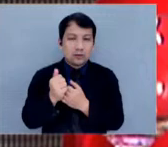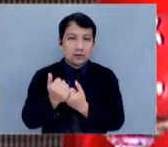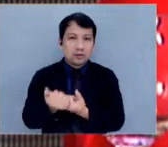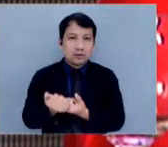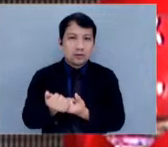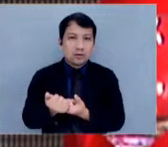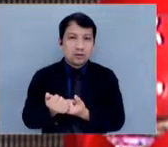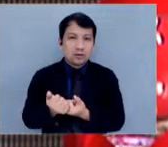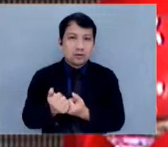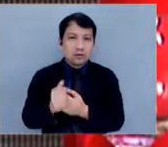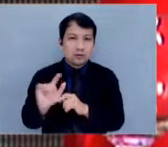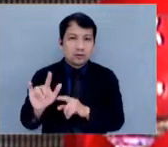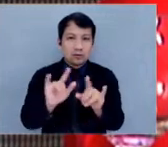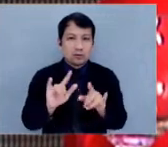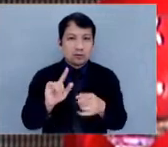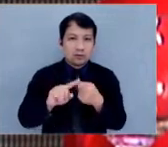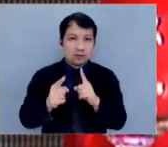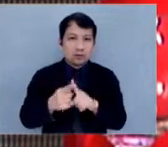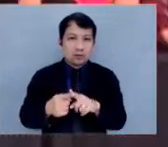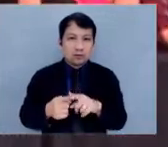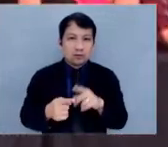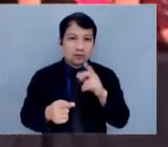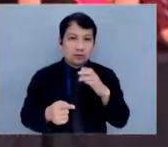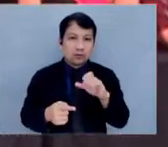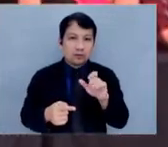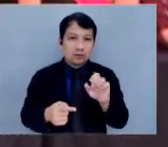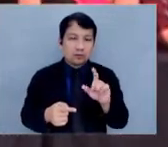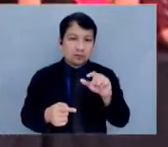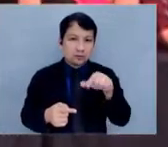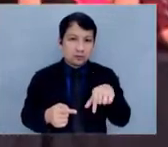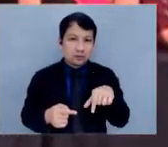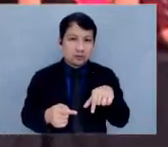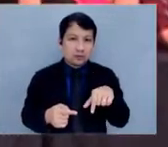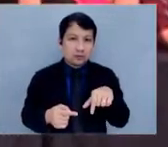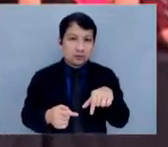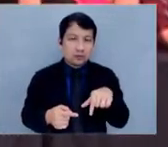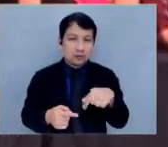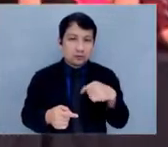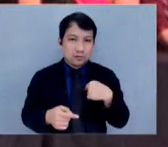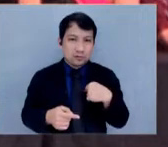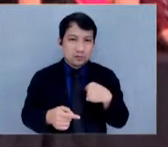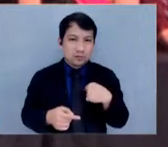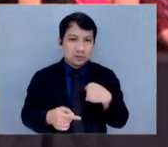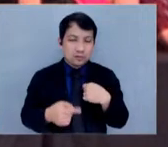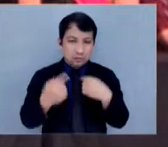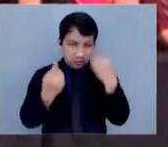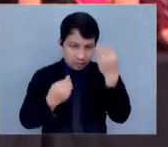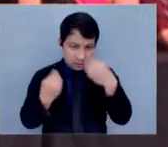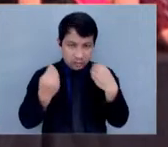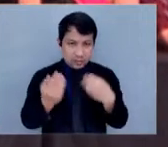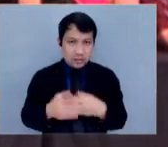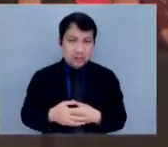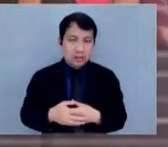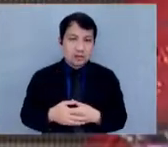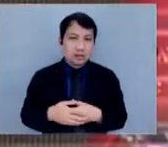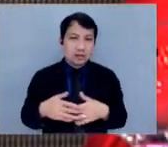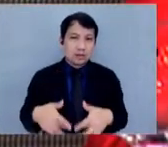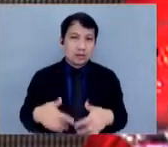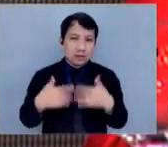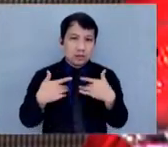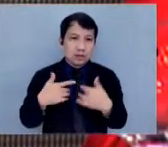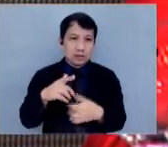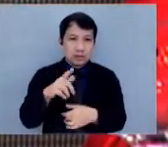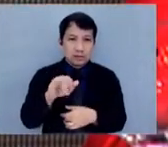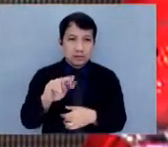napamahal sa kanyang karakter na si Caroline Tew. Kaya naman kahit siya, gulong-gulo na rin sa buhay ni Ling. As